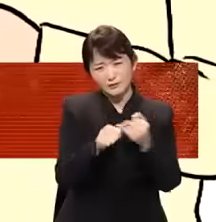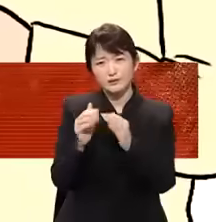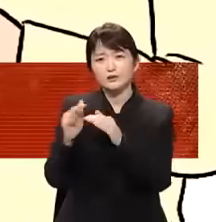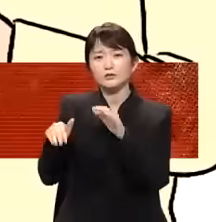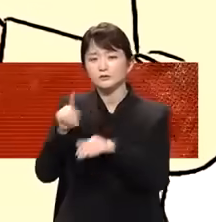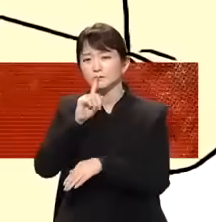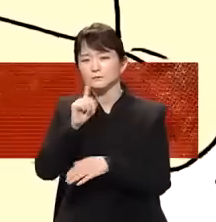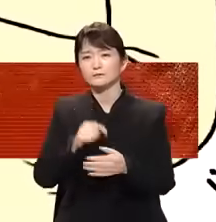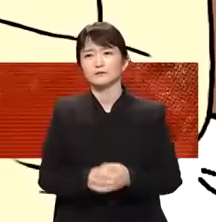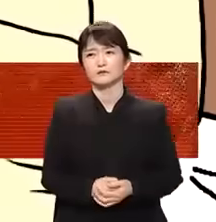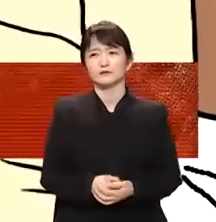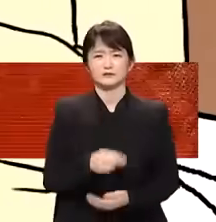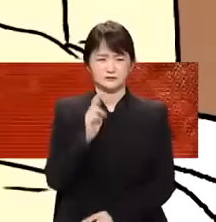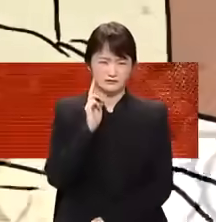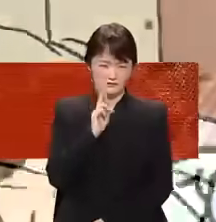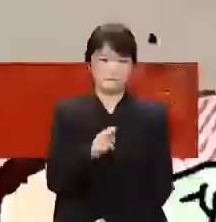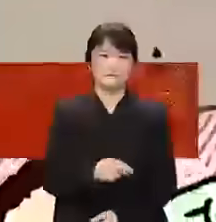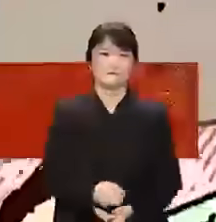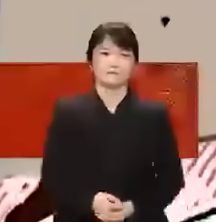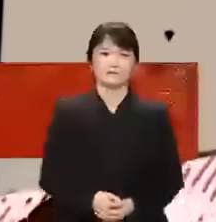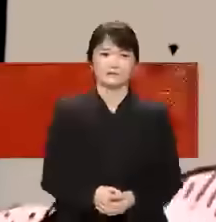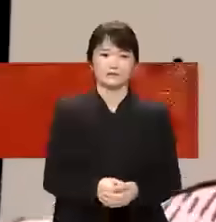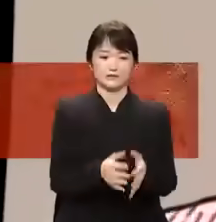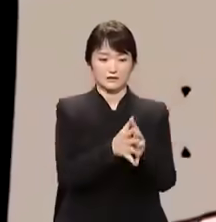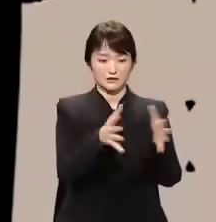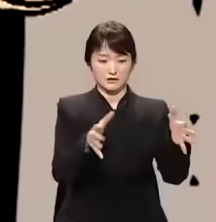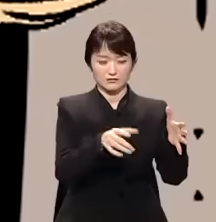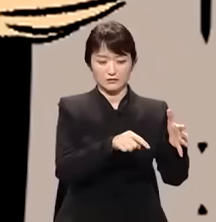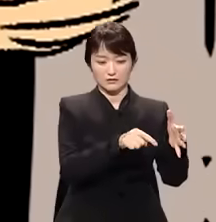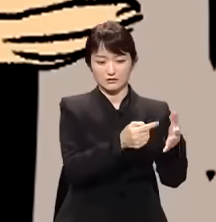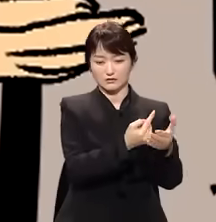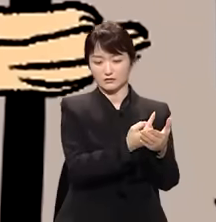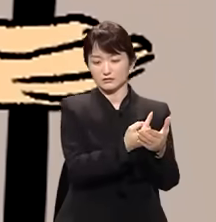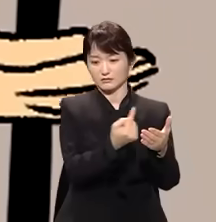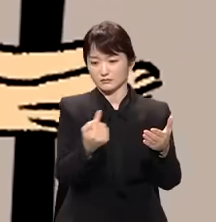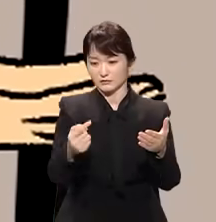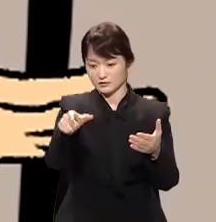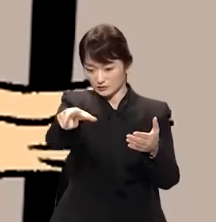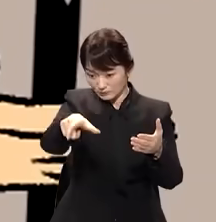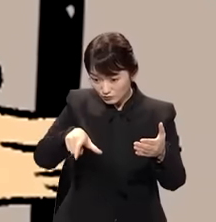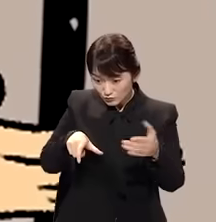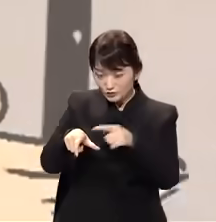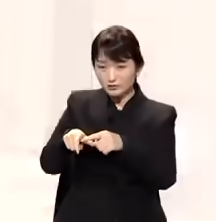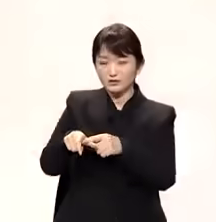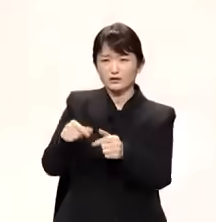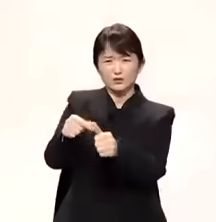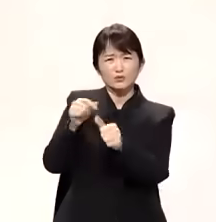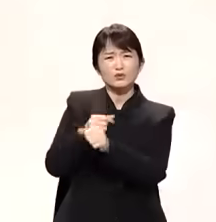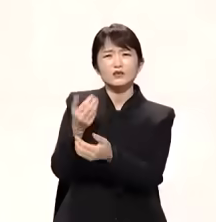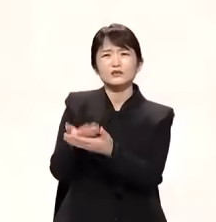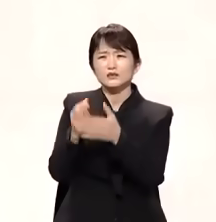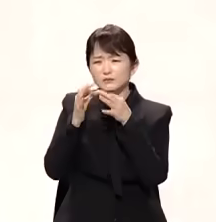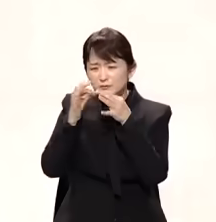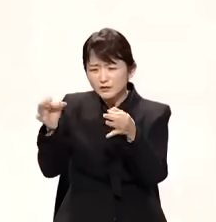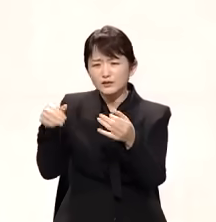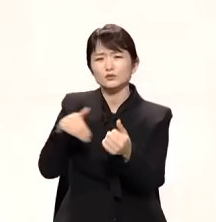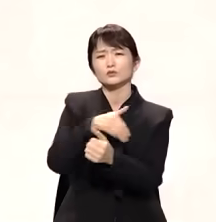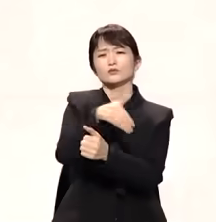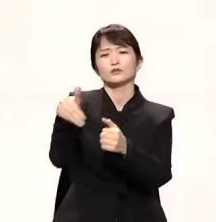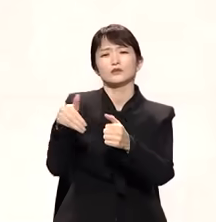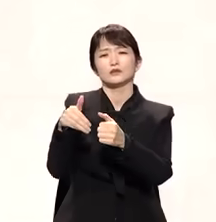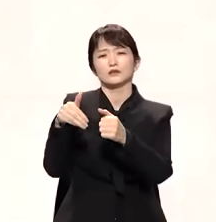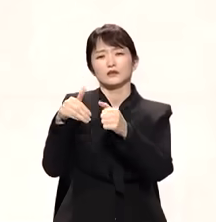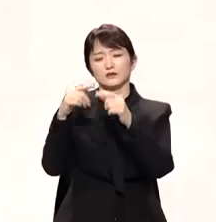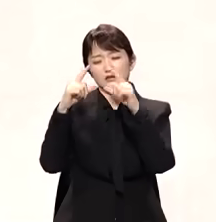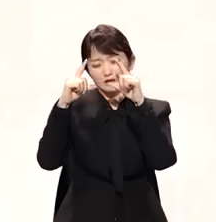하죠 아주 심각했던 거 같습니다 뭐 복도에서도 살려 주세요라고 비명을 지르고 주변분들이 주 잠을 못 주무실 정도로